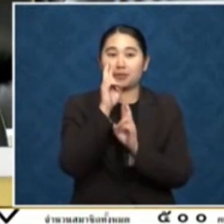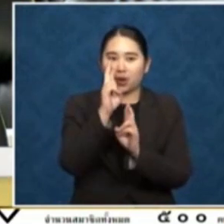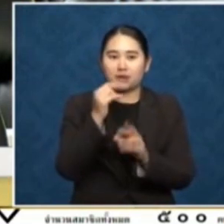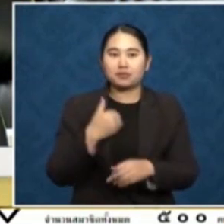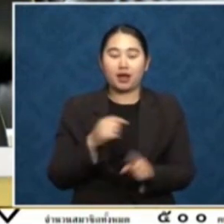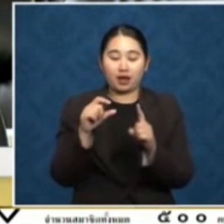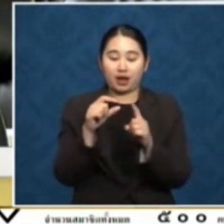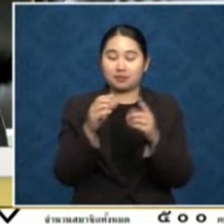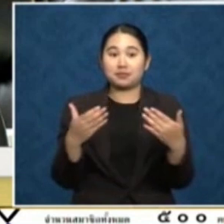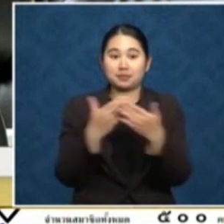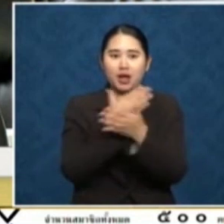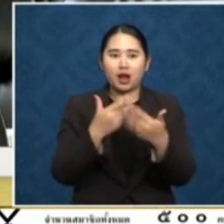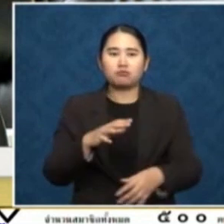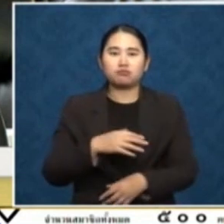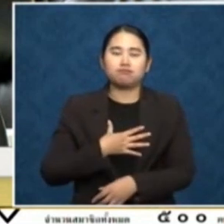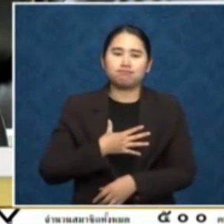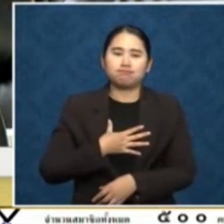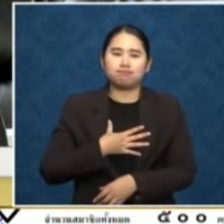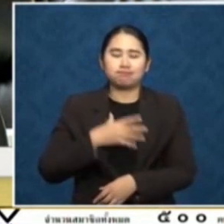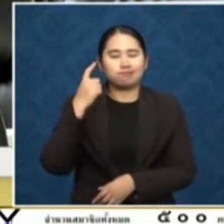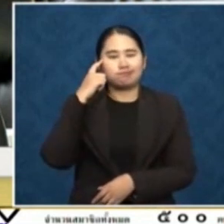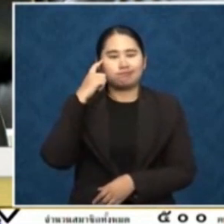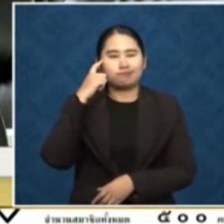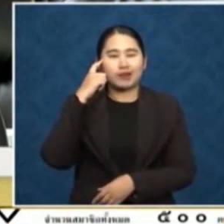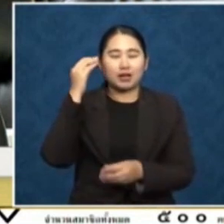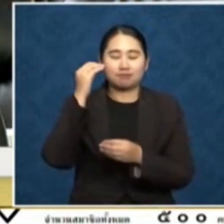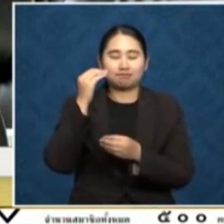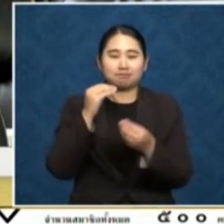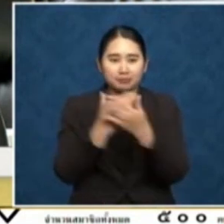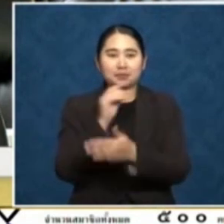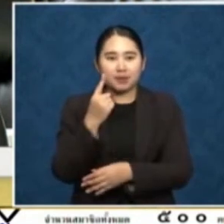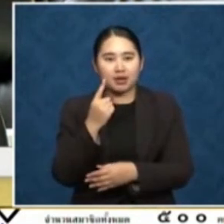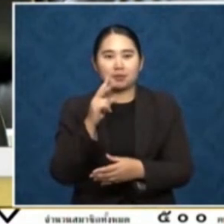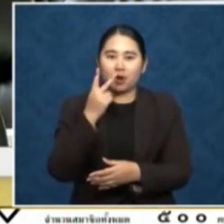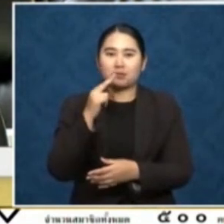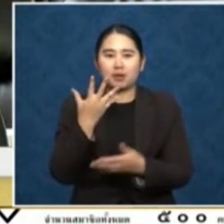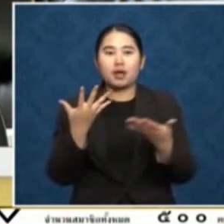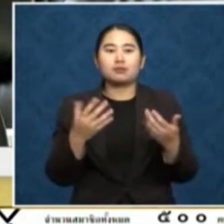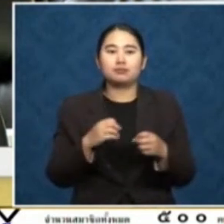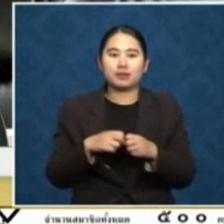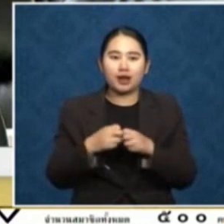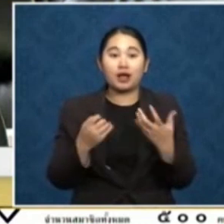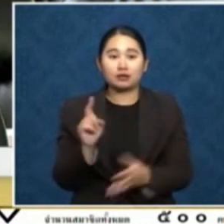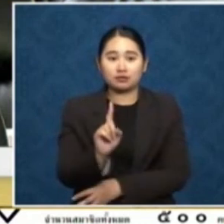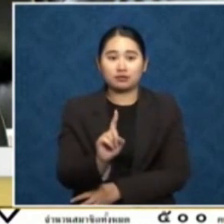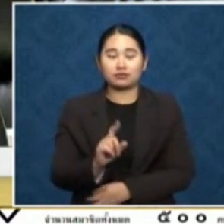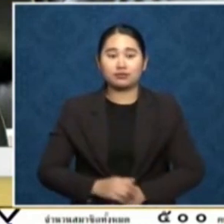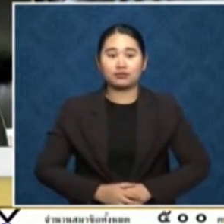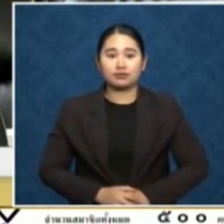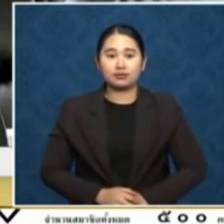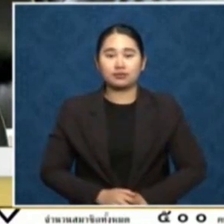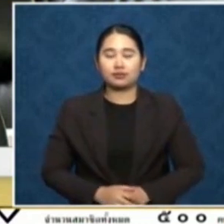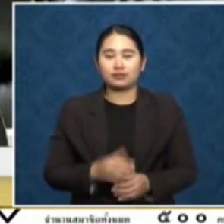เพราะเขาระมัดระวังครับว่าการเปลี่ยนคำแนะนำแล้ววันนี้คืนนี้อยากเปลี่ยนกลับจะเปลี่ยนกลับไปกลับมาท่านคิดว่าเกิดอะ